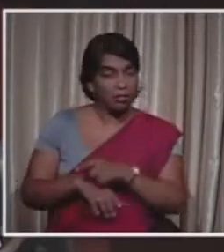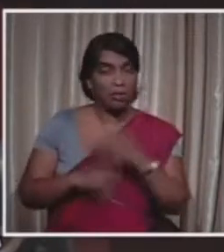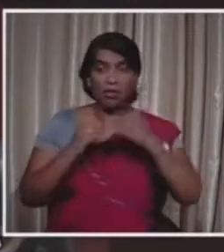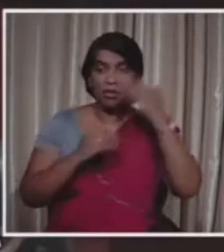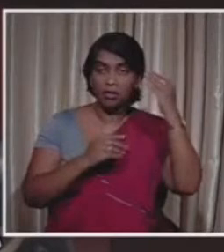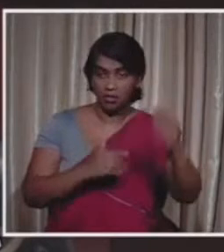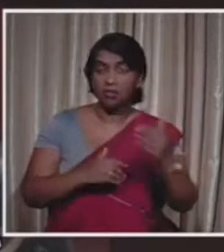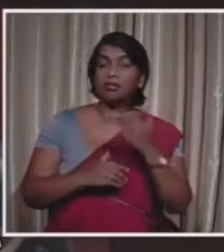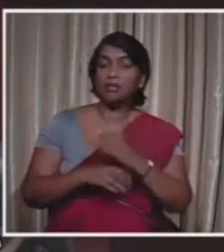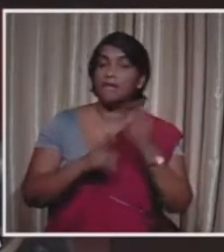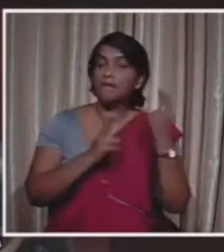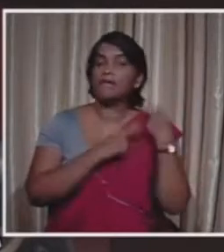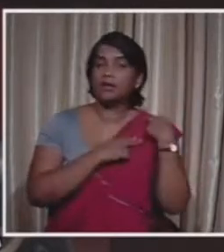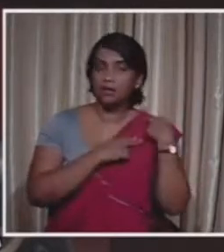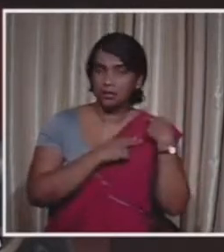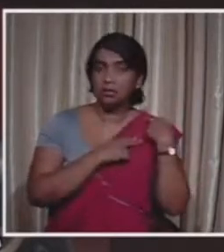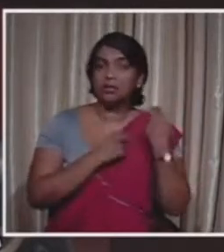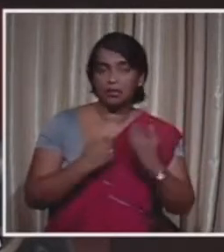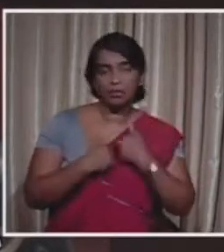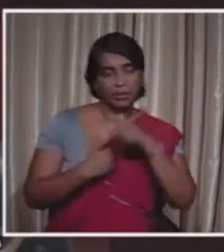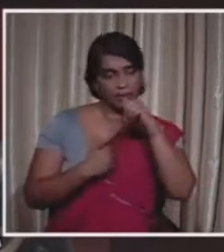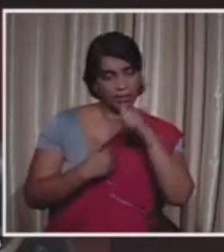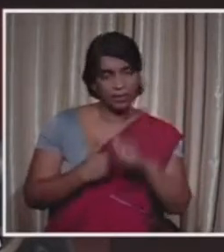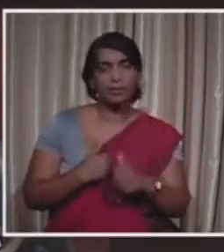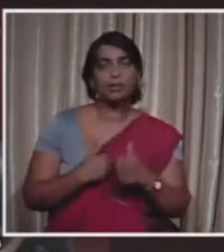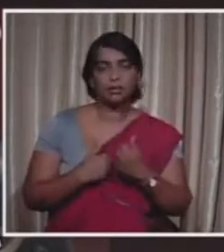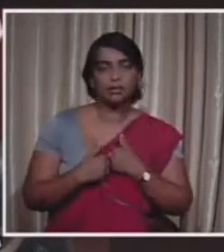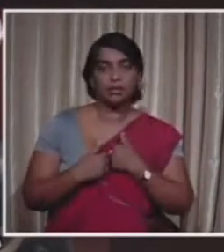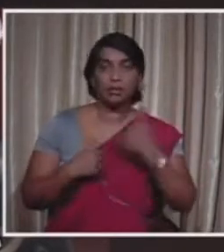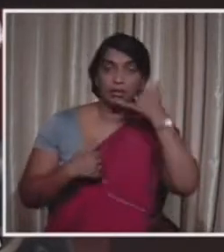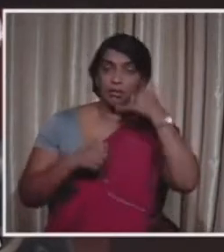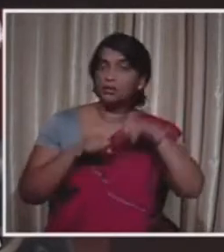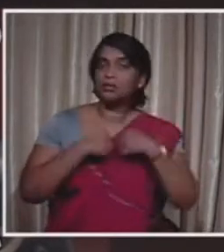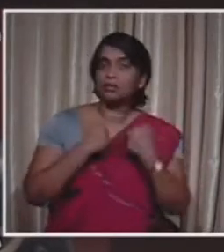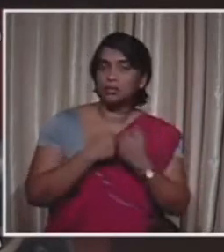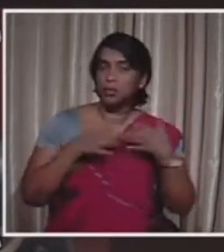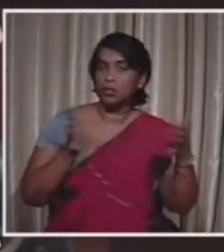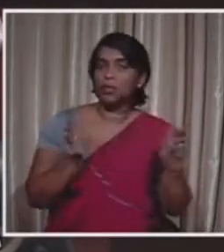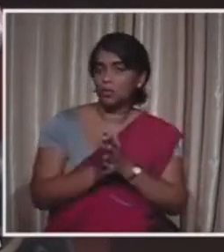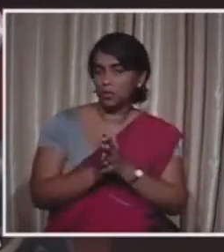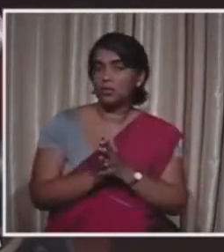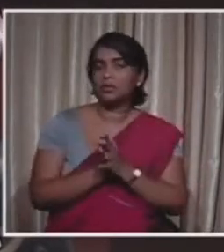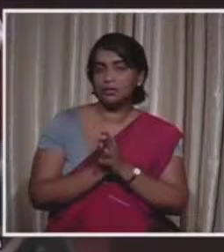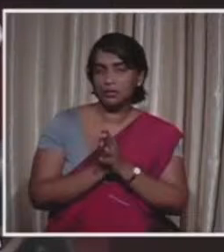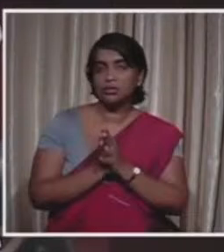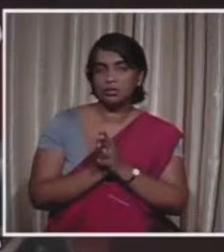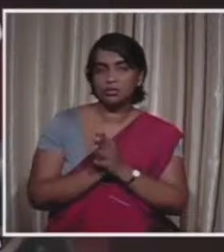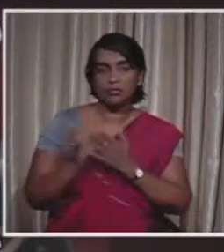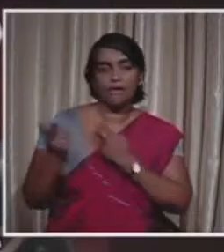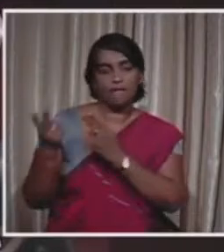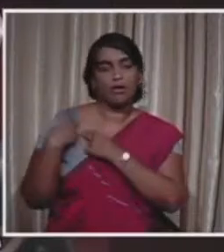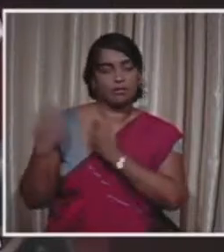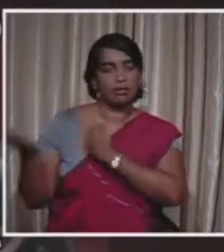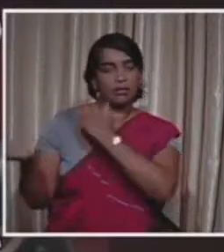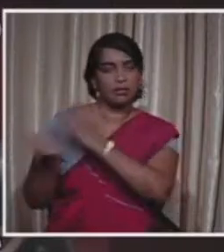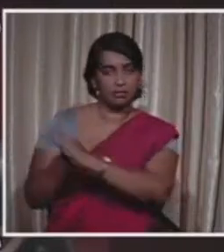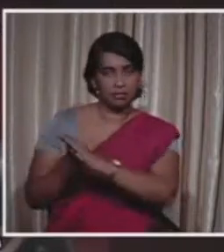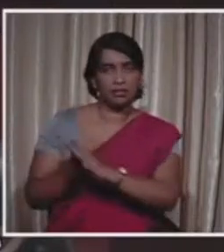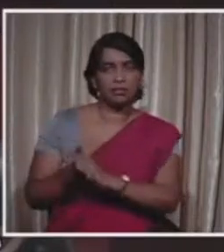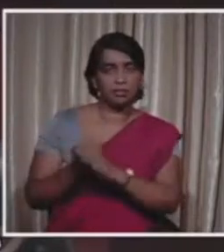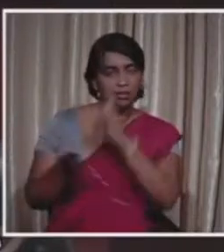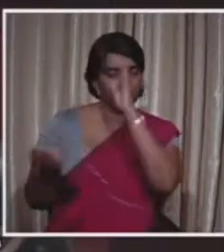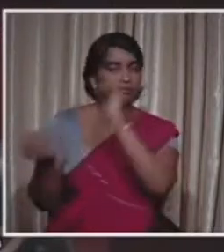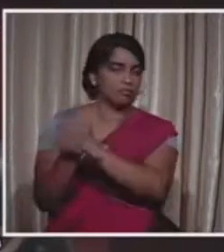අනාගත වගකීම අපි අනිවාර්යෙන්ම සමගි ජන බලවේගයත් සමගි ජන සන්ධානයත් අපි ඒක බාර ගන්නවා ඒක